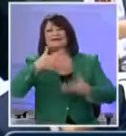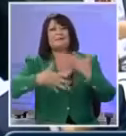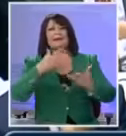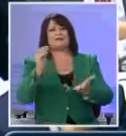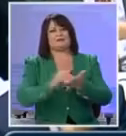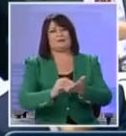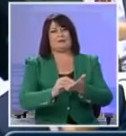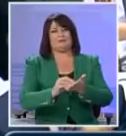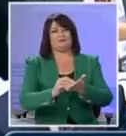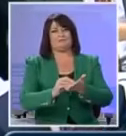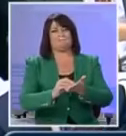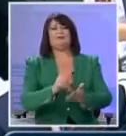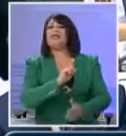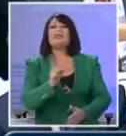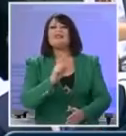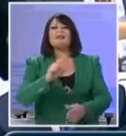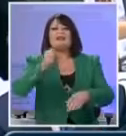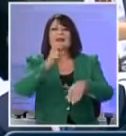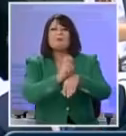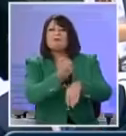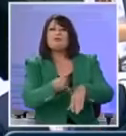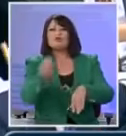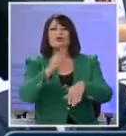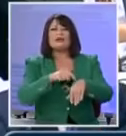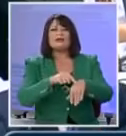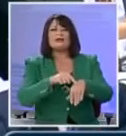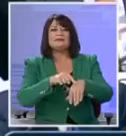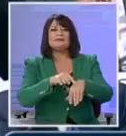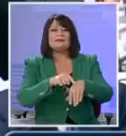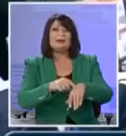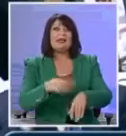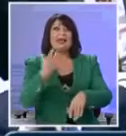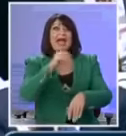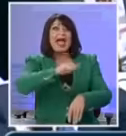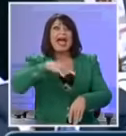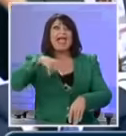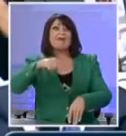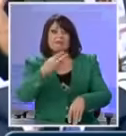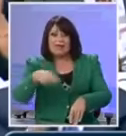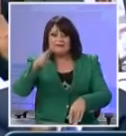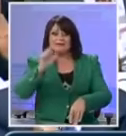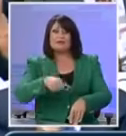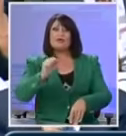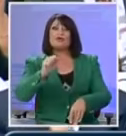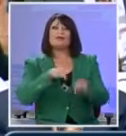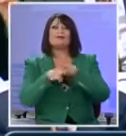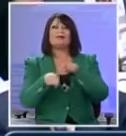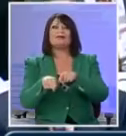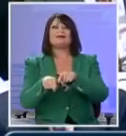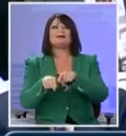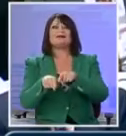πάλι δεν είναι με τα πρωτογενή πλεονάσματα είναι με το αν υπάρχει αύξηση αεπ ή όχι γιατί είναι ο